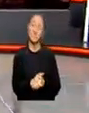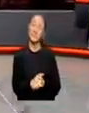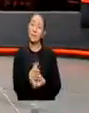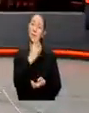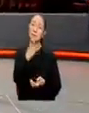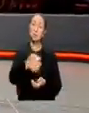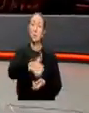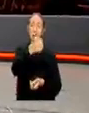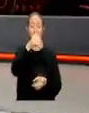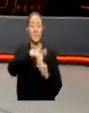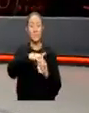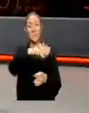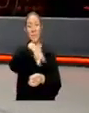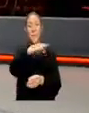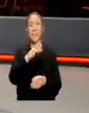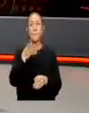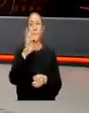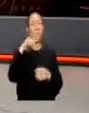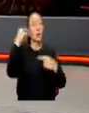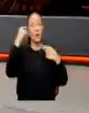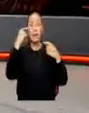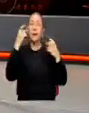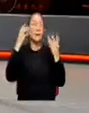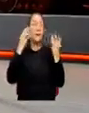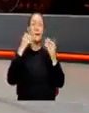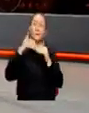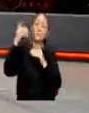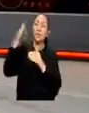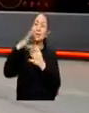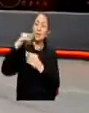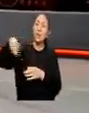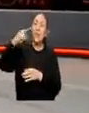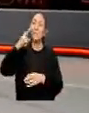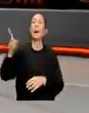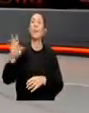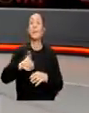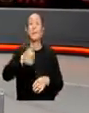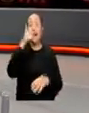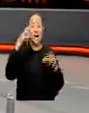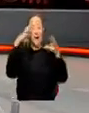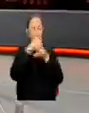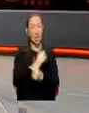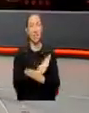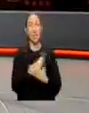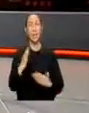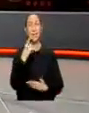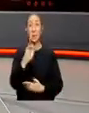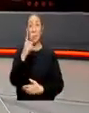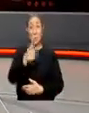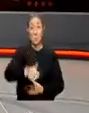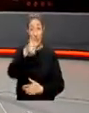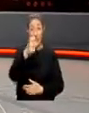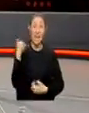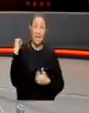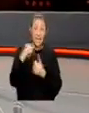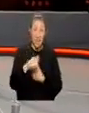biliyorsunuz bakanlar milletvekilleri falan başka alemde yaşıyorlar dışarıya insanların durumuna bakmıyorlar bakan Karanlığa devam dedi bir bakandan